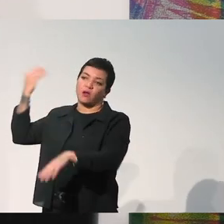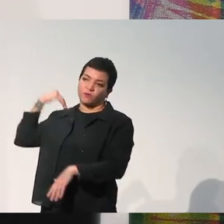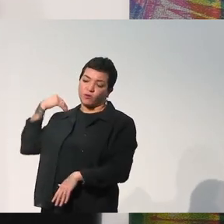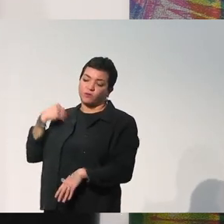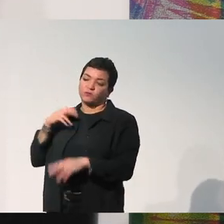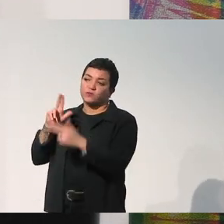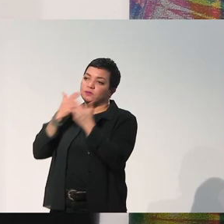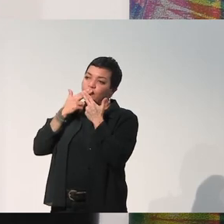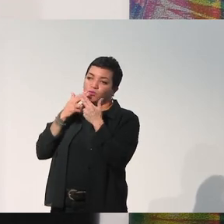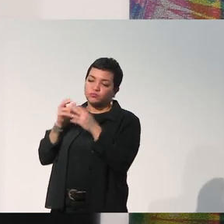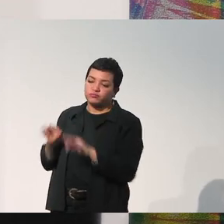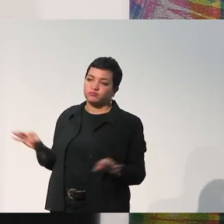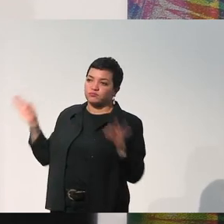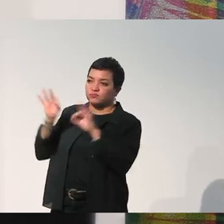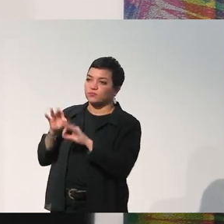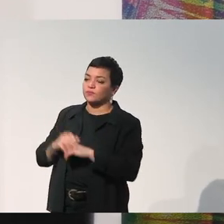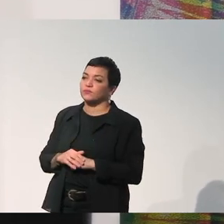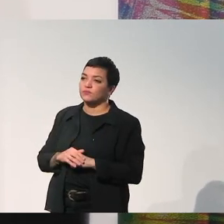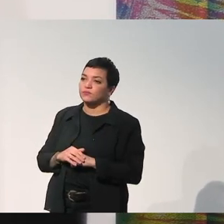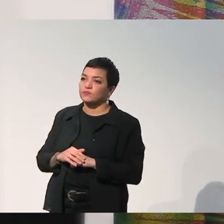Mais je ne l'avais pas abordé sous l'angle